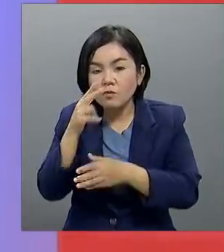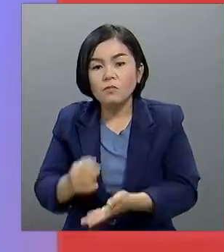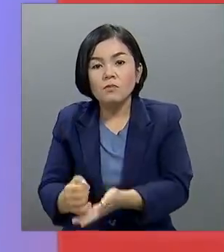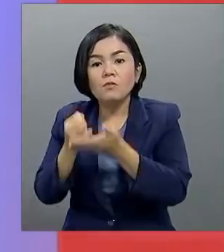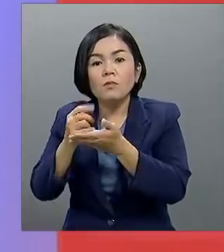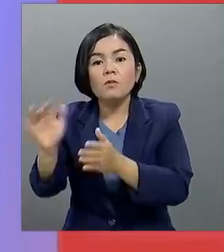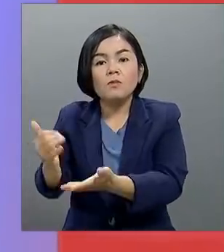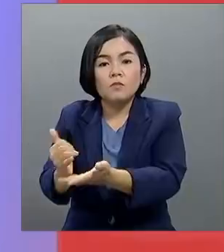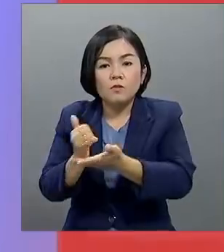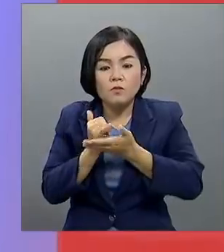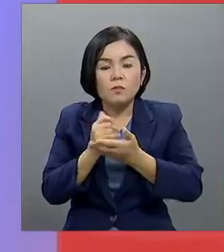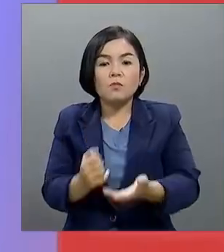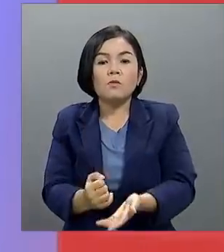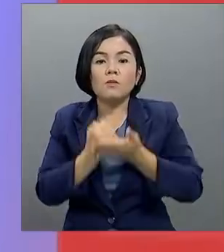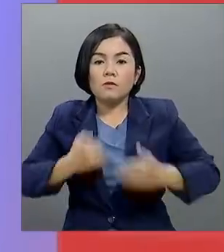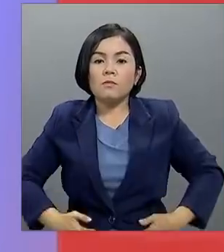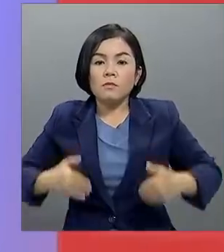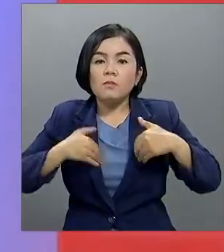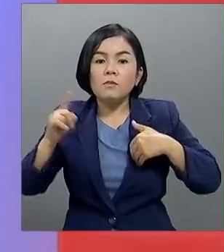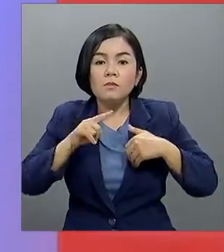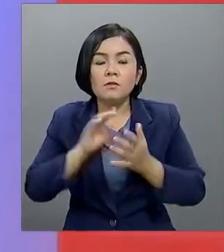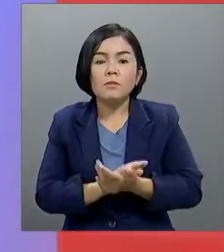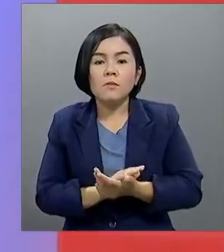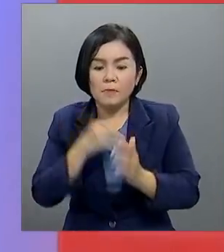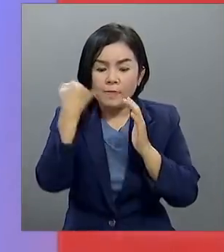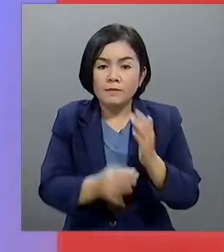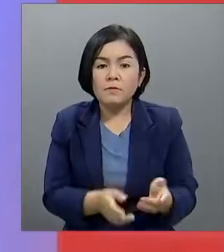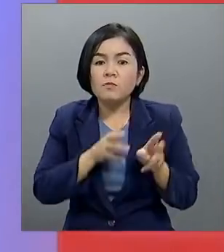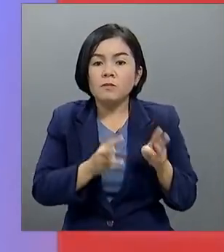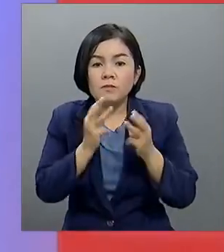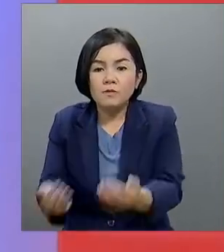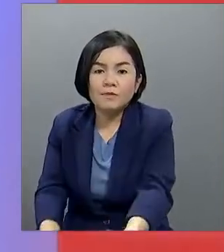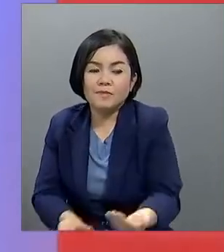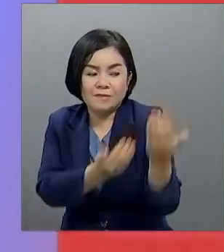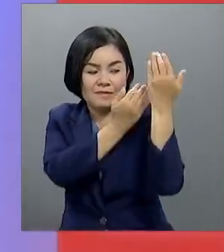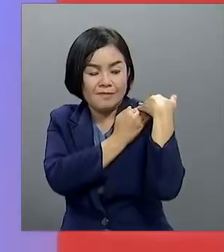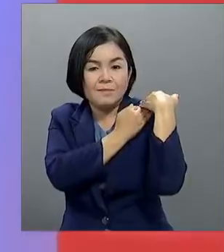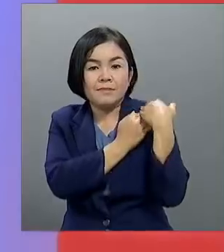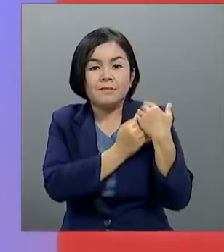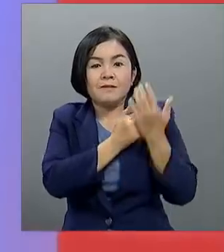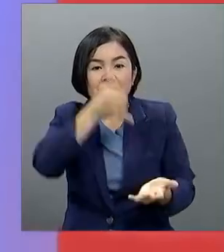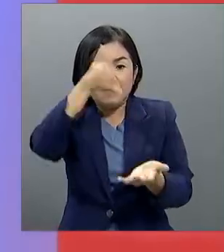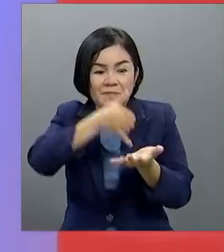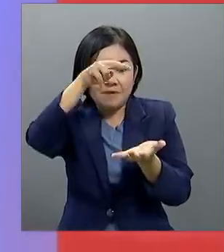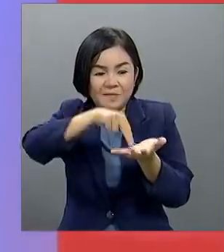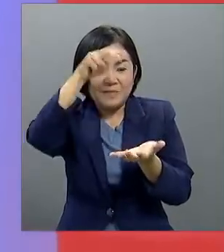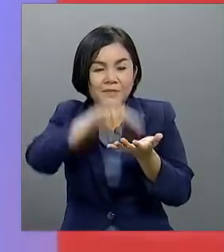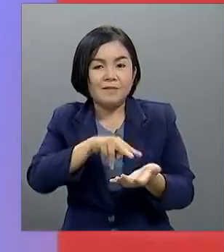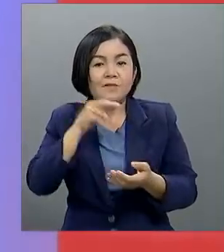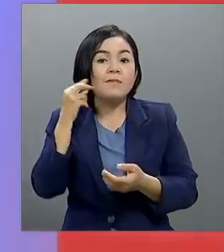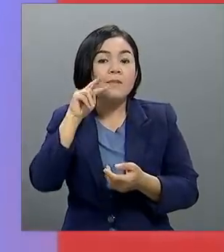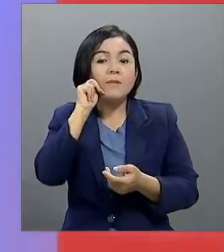อีกความเชื่อหนึ่งที่เป็นความเชื่อที่ผิดก็คือเอามาพาดที่ไหล่แล้วก็กระแทกหรือว่าเขย่าให้น้ำออกมานะครับจริงๆทางการ